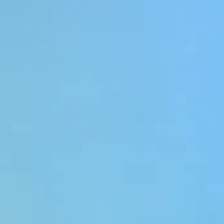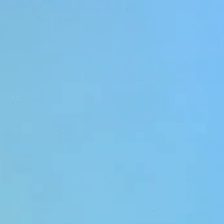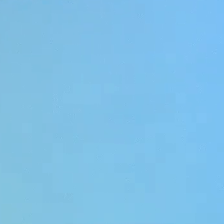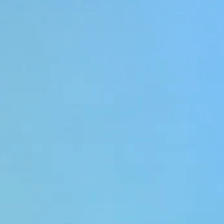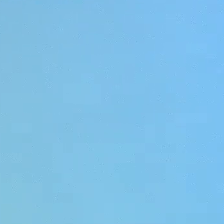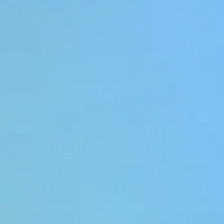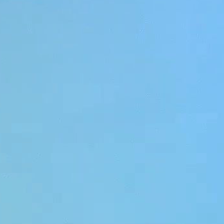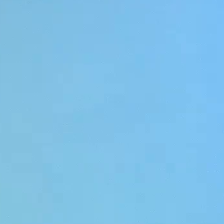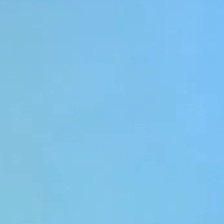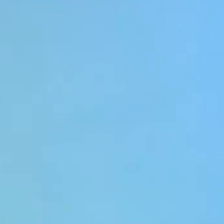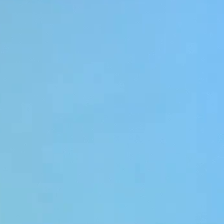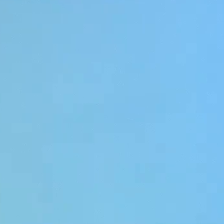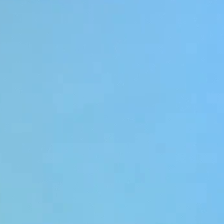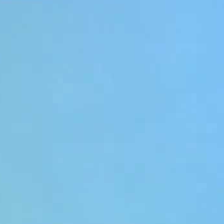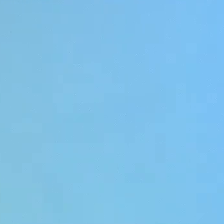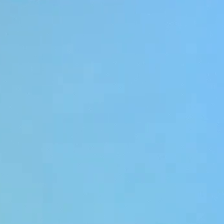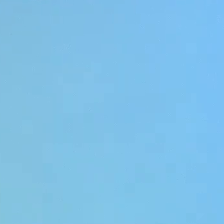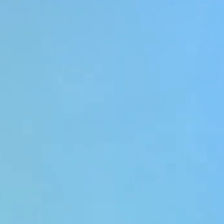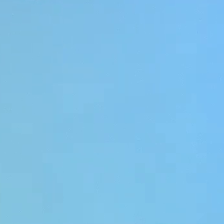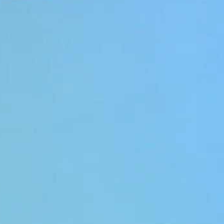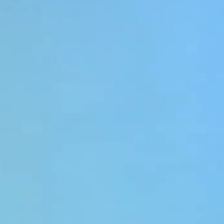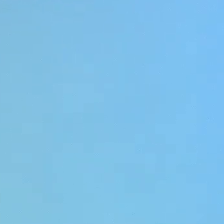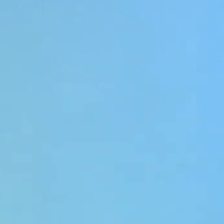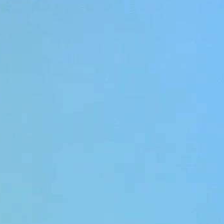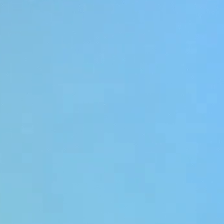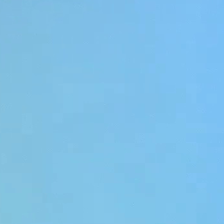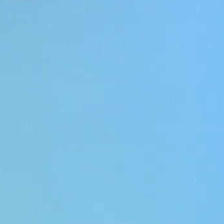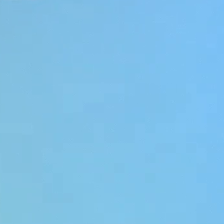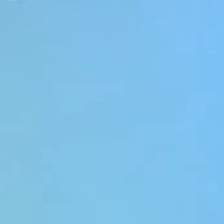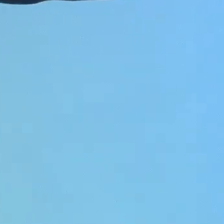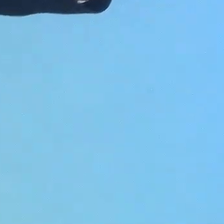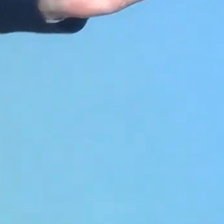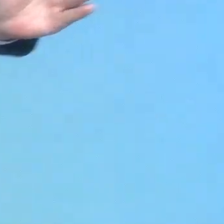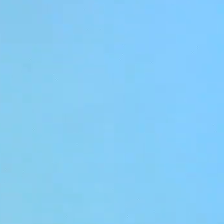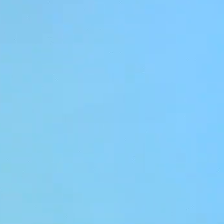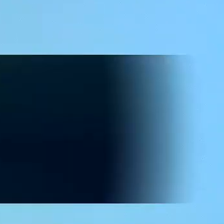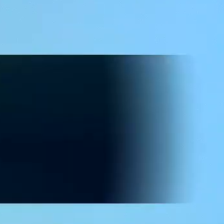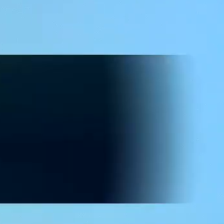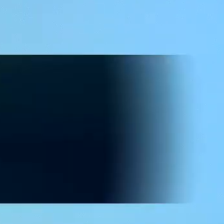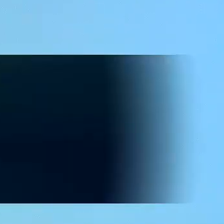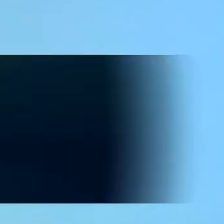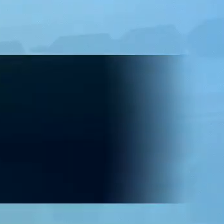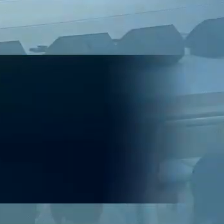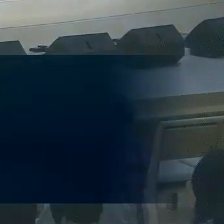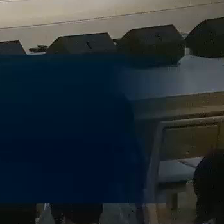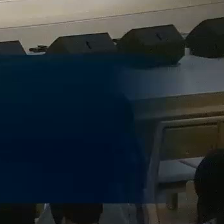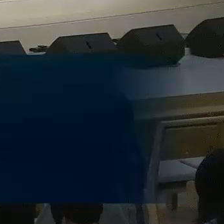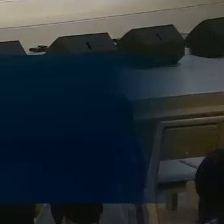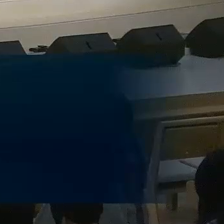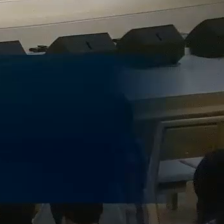영원토록 함께 있을지어다. 아멘.